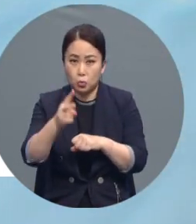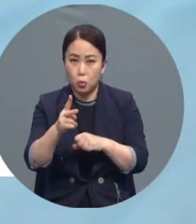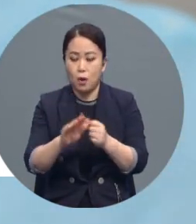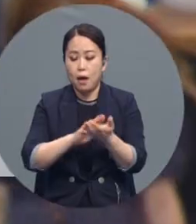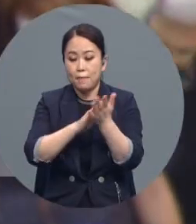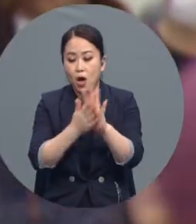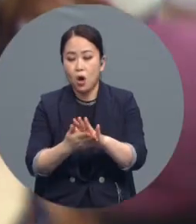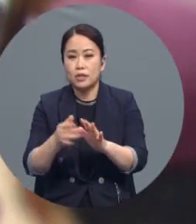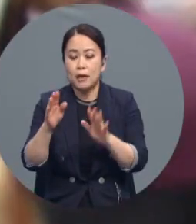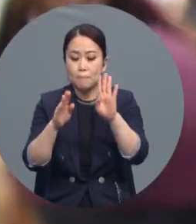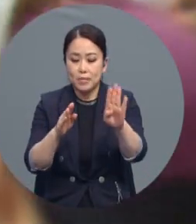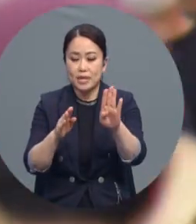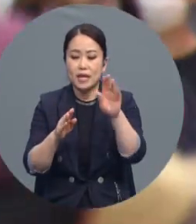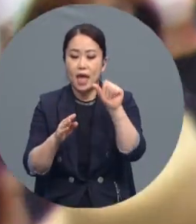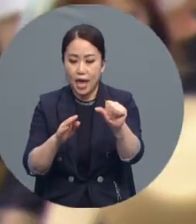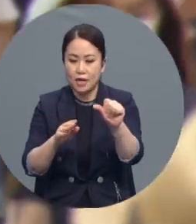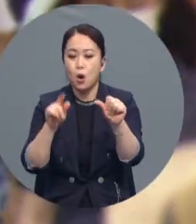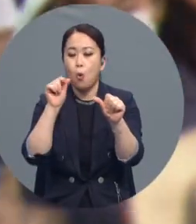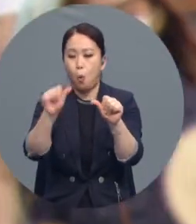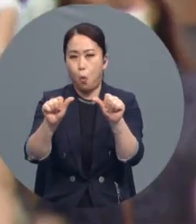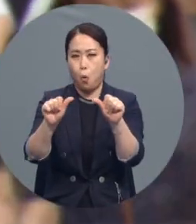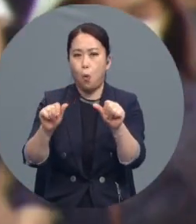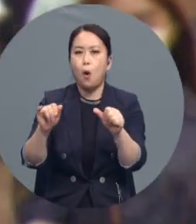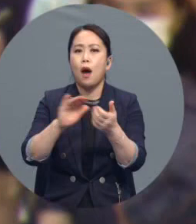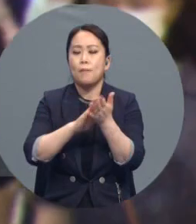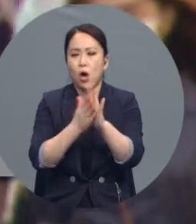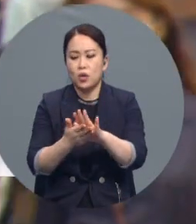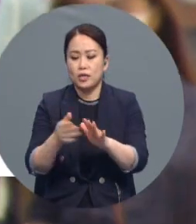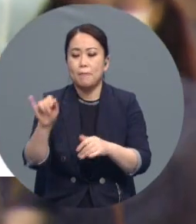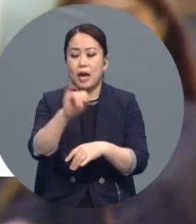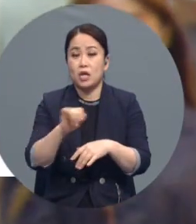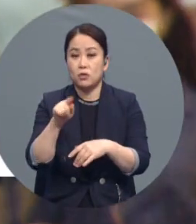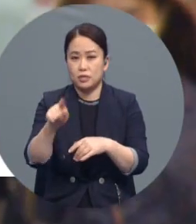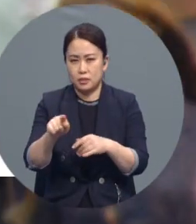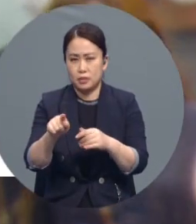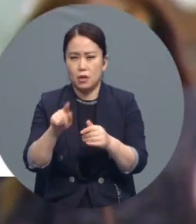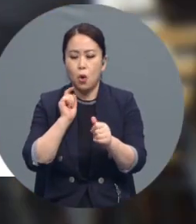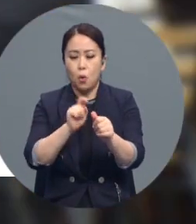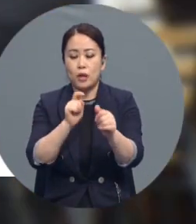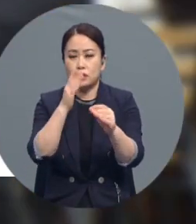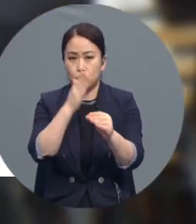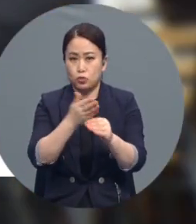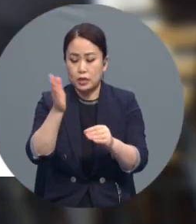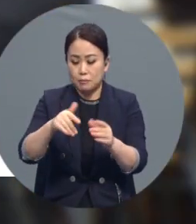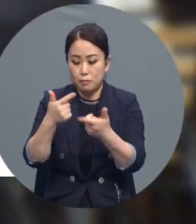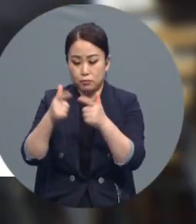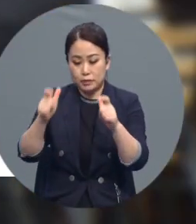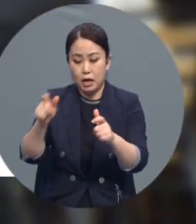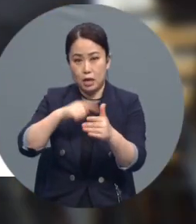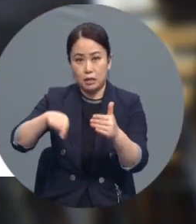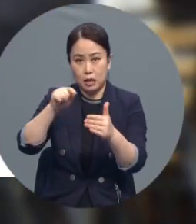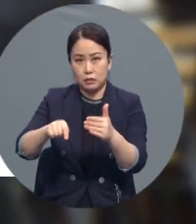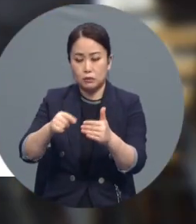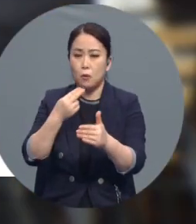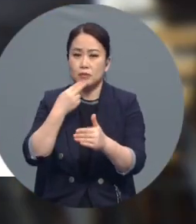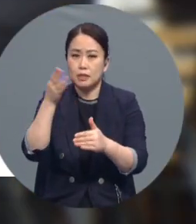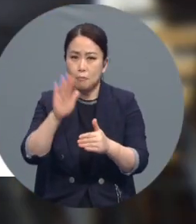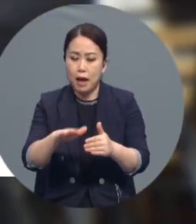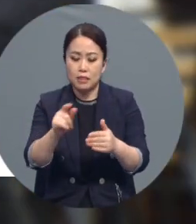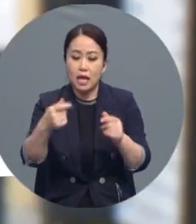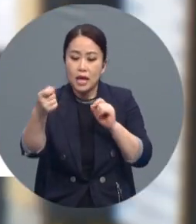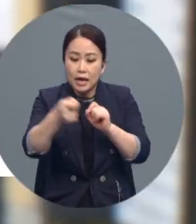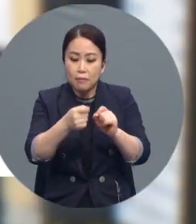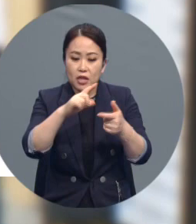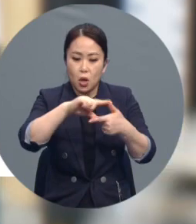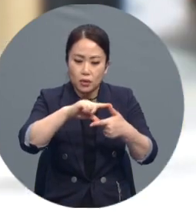중인데 아직 부산에선 확인되지 않았지만 인근 울산과 경남을 포함하면 전체 감염자의 6.1%에서